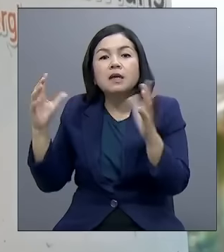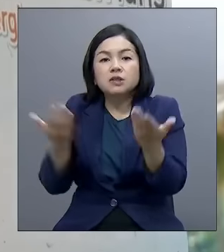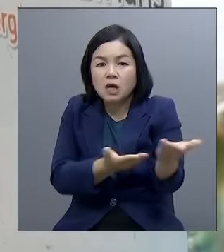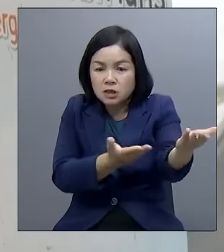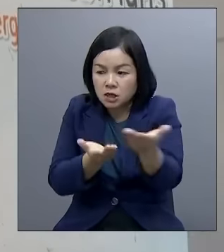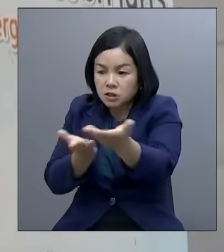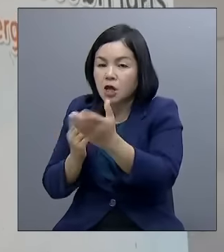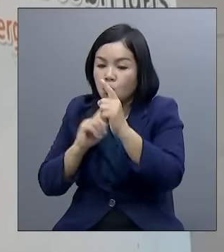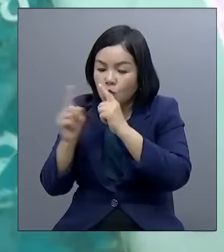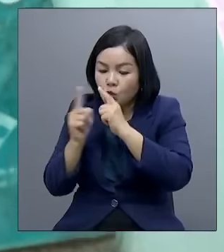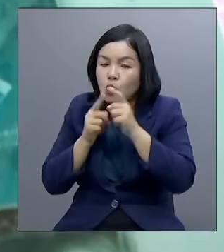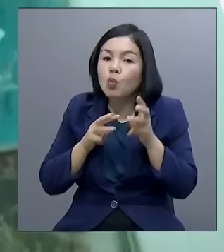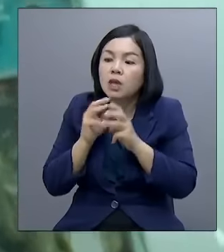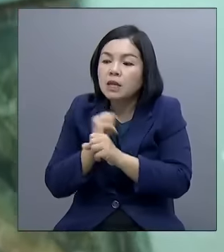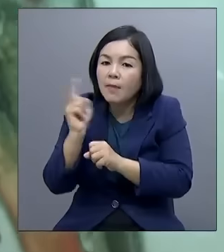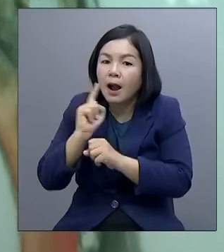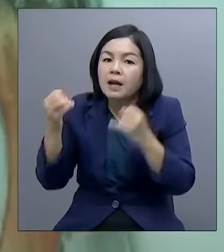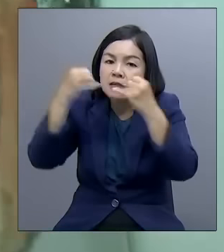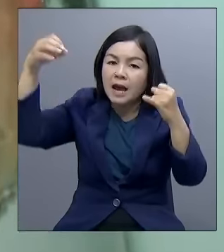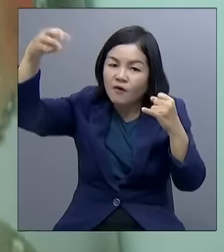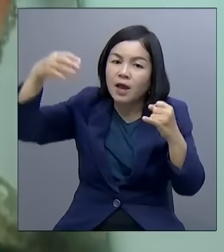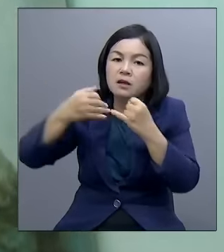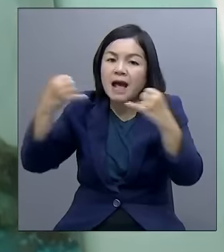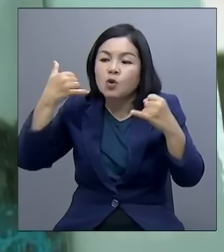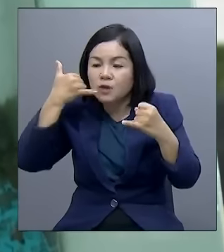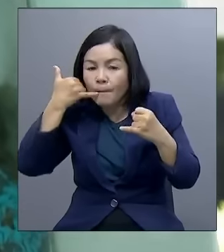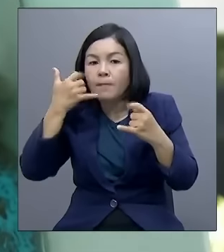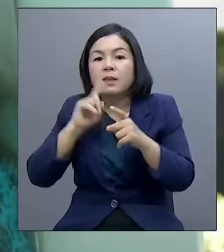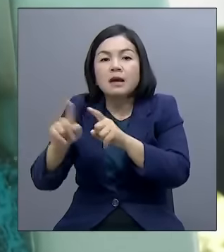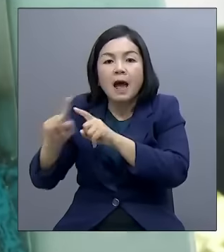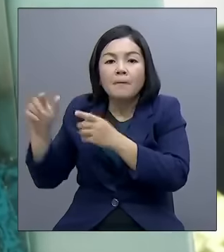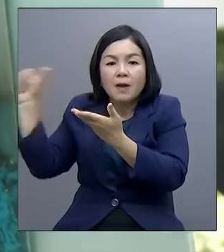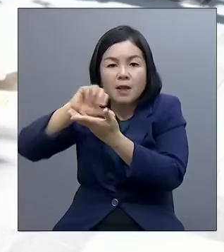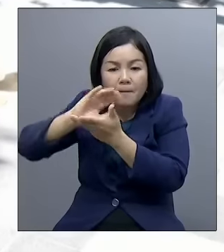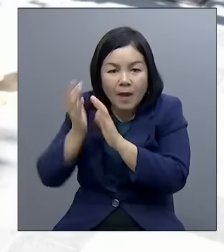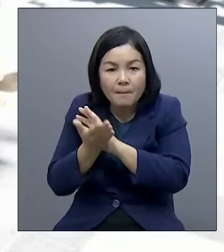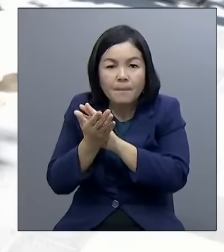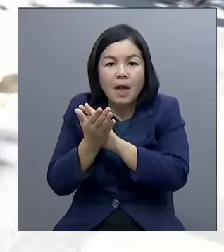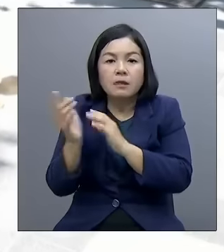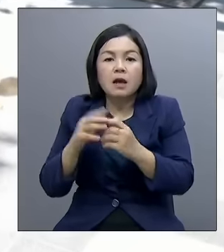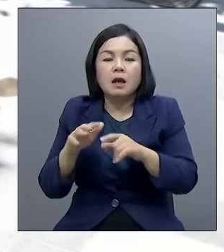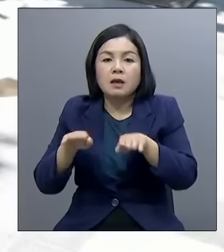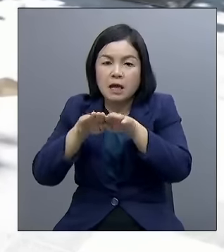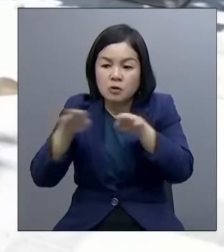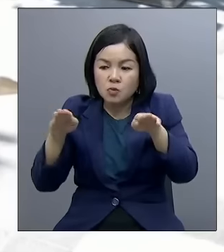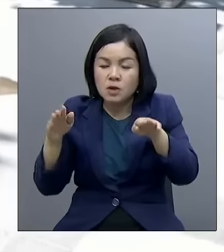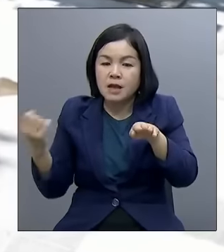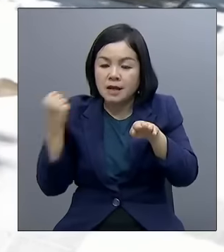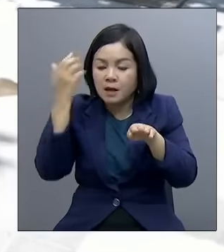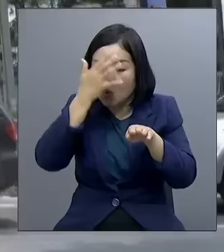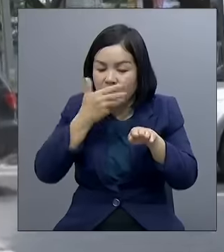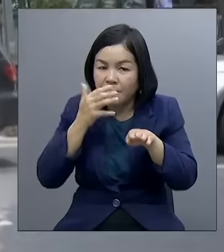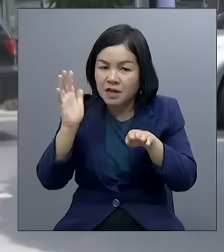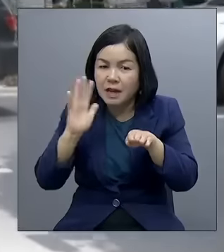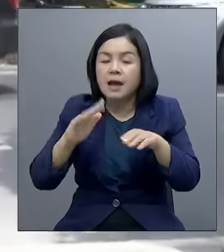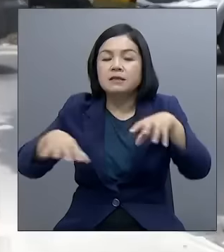ให้มาช่วยกันพัฒนาทางเท้าด้วยอย่างที่เห็นเนี่ยครับก็คือมันไม่ใช่เป็นการปรับปรุงทางเท้าเพื่อความแข็งแรงสวยงามอย่างเดียวแต่ว่าเป็นการจัดระเบียบด้ว